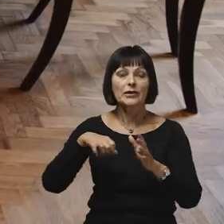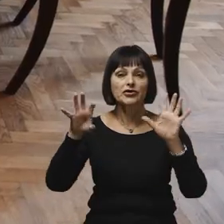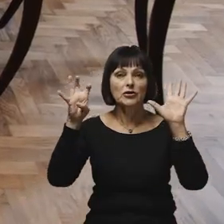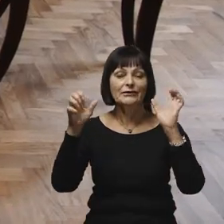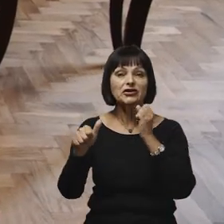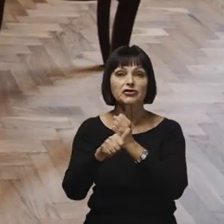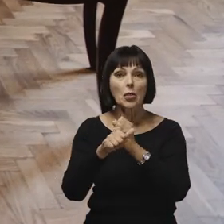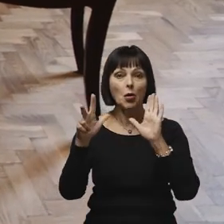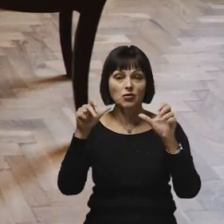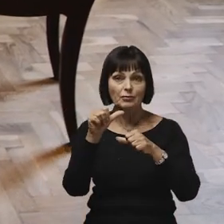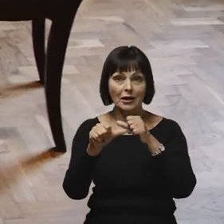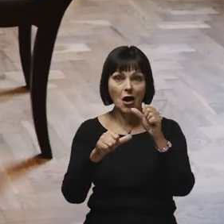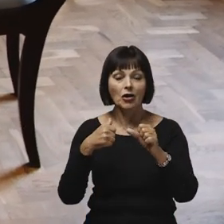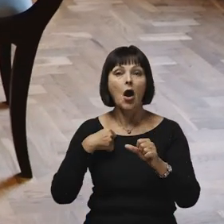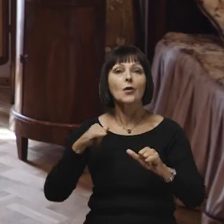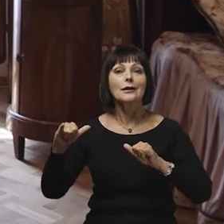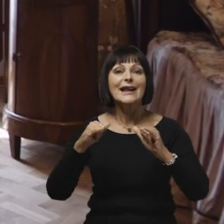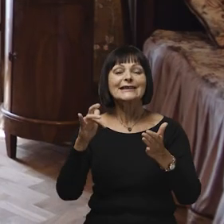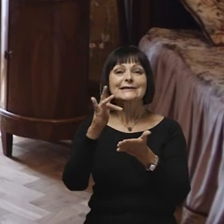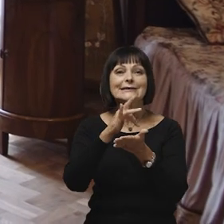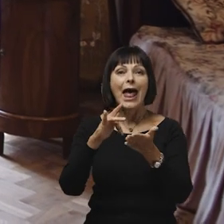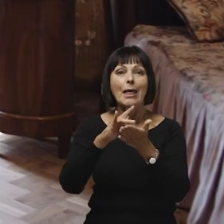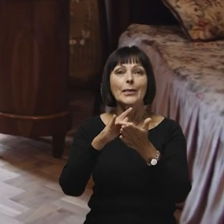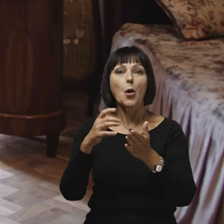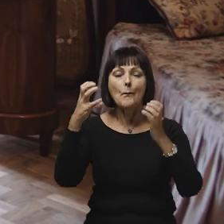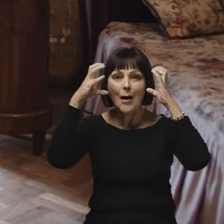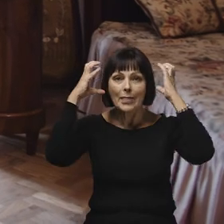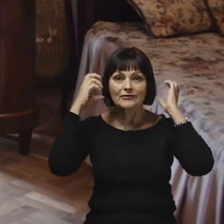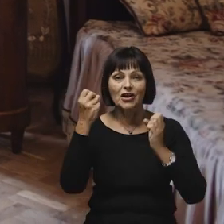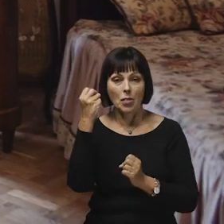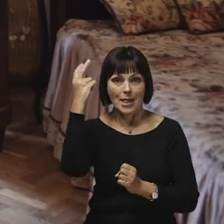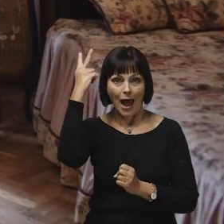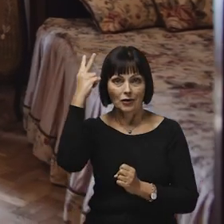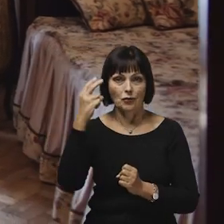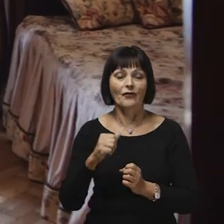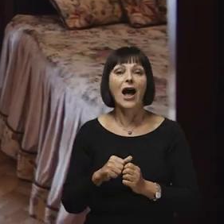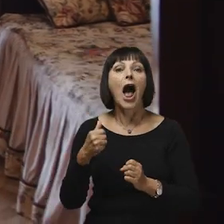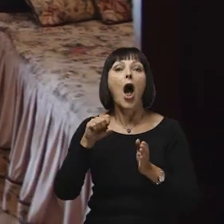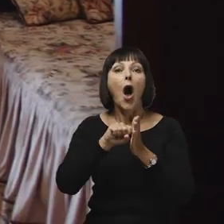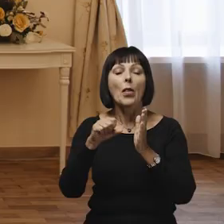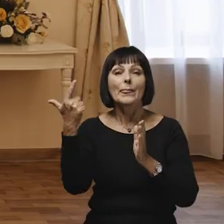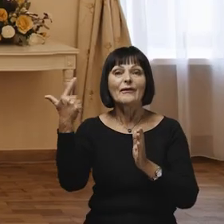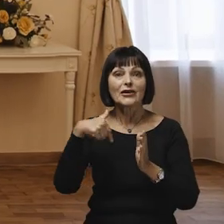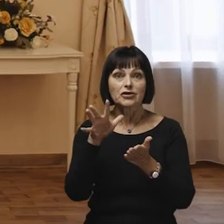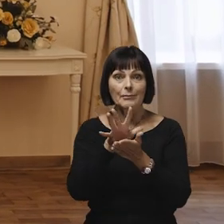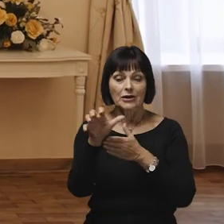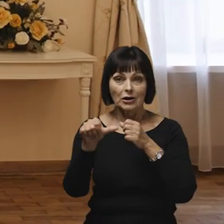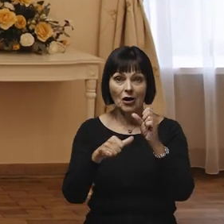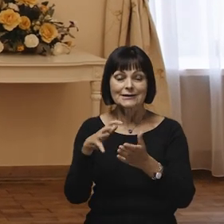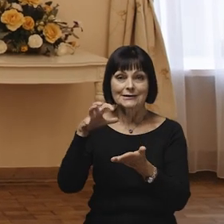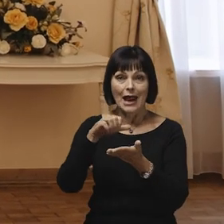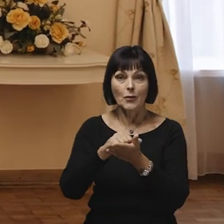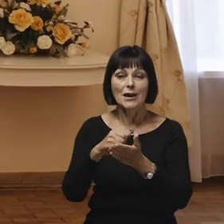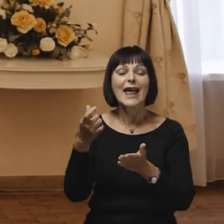1998 roku posiadłością zarządzało Centrum Paderewskiego Tarnów Kąśna Dolna. Od 2015 roku zajmuje się